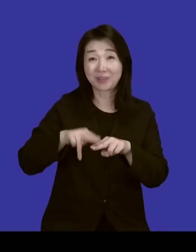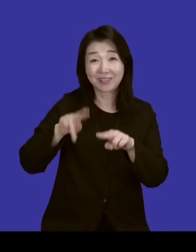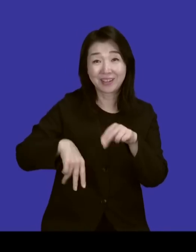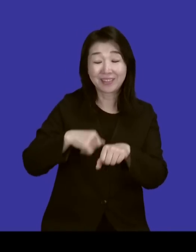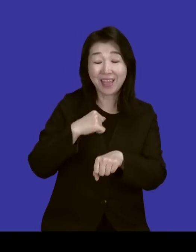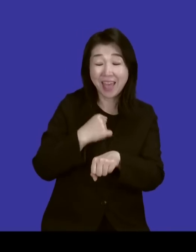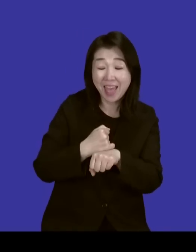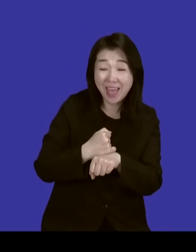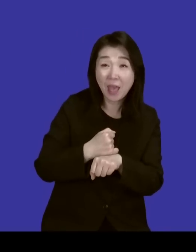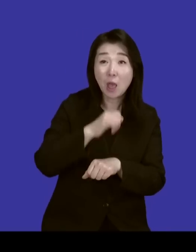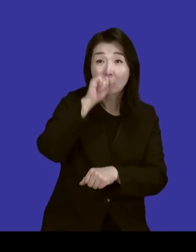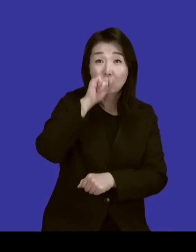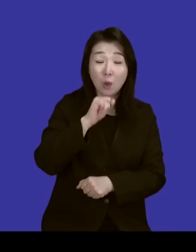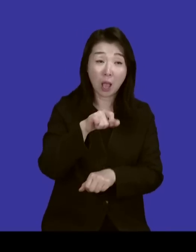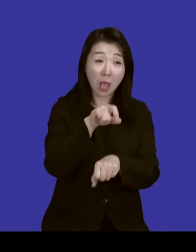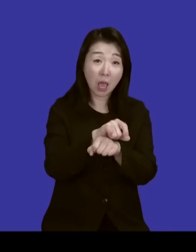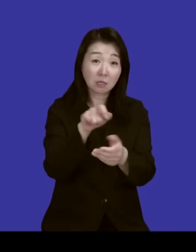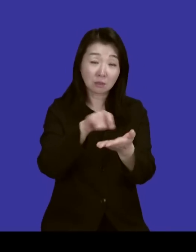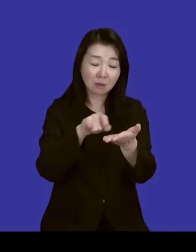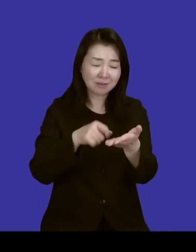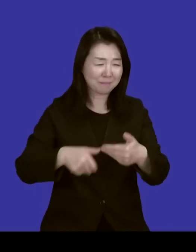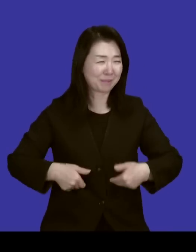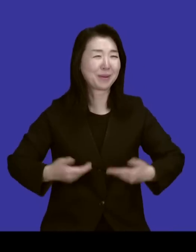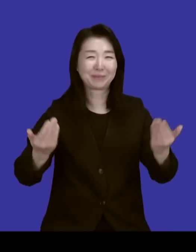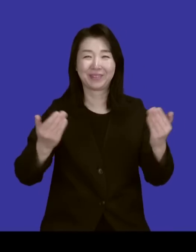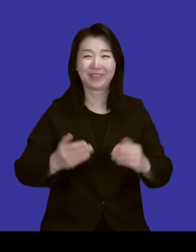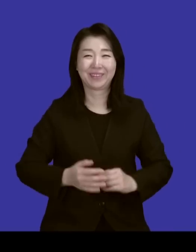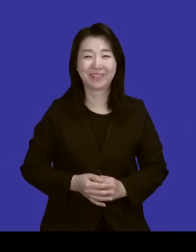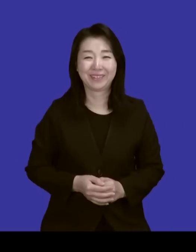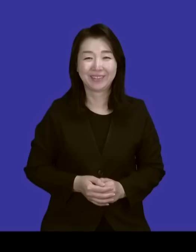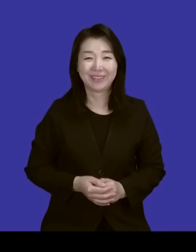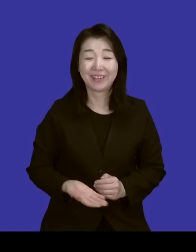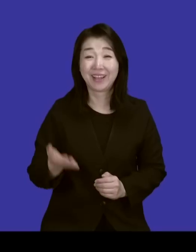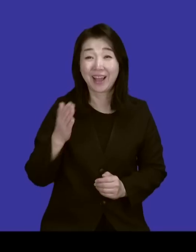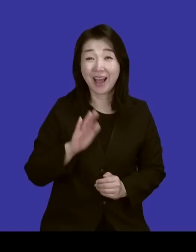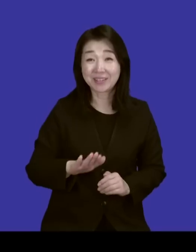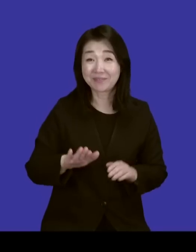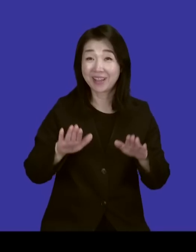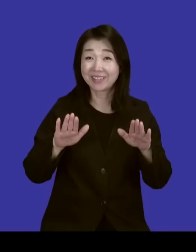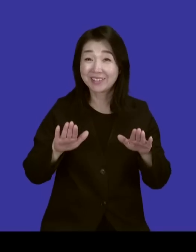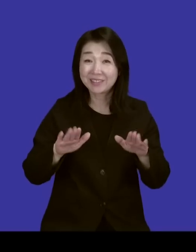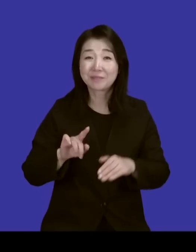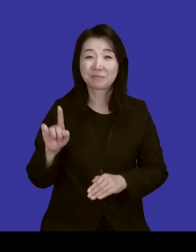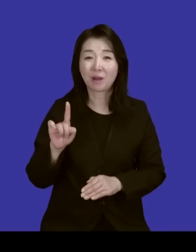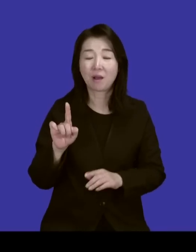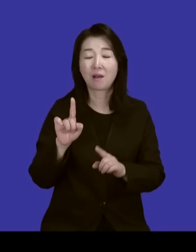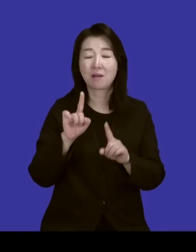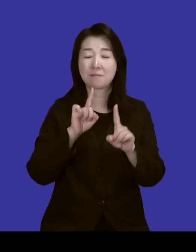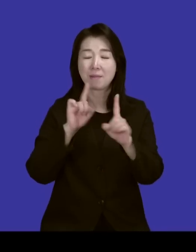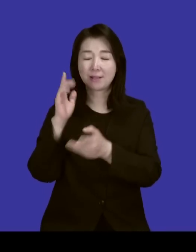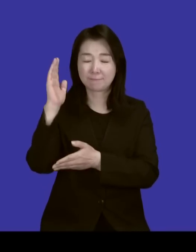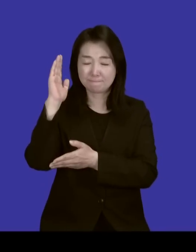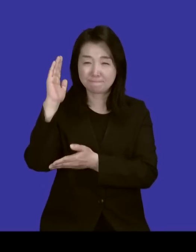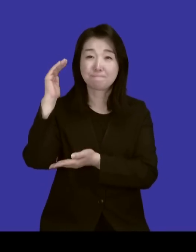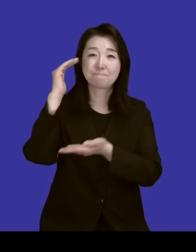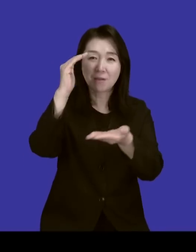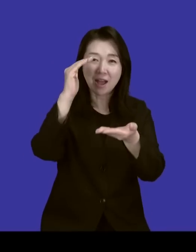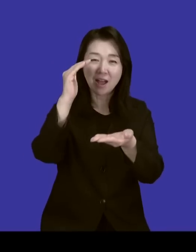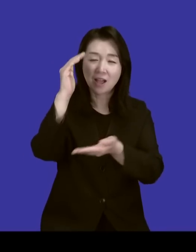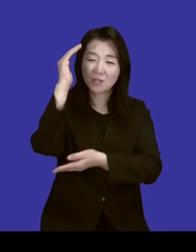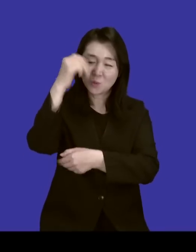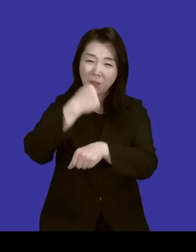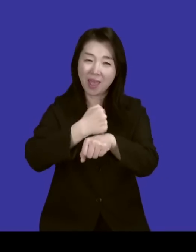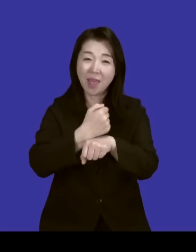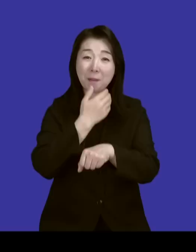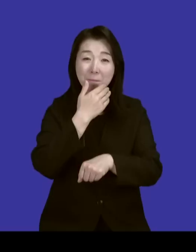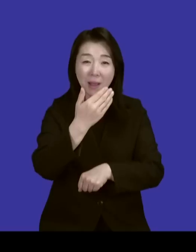굉장히 좋더라고요. 이렇게 결제할 예. 필요가 없어서. 예. 그러나 여전히 제가 말씀을 전할 수 있고 설교할 수가 있고